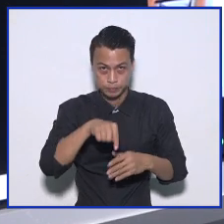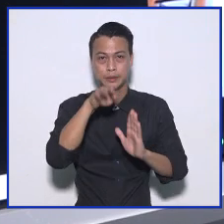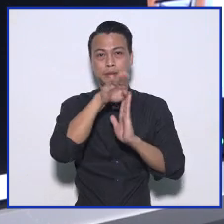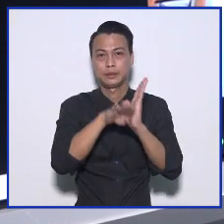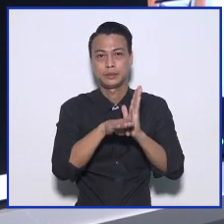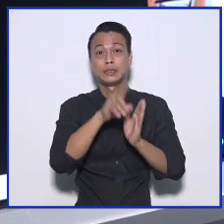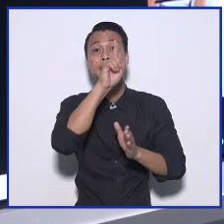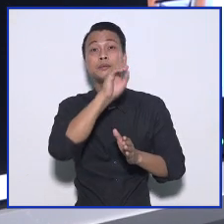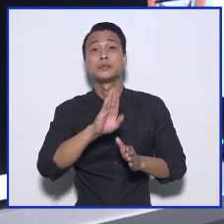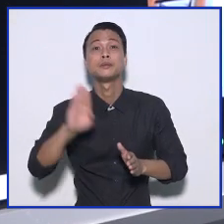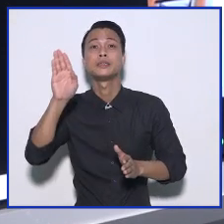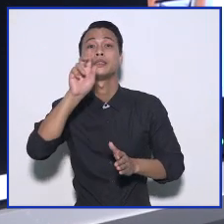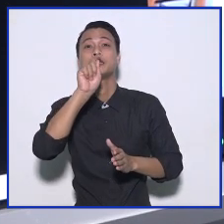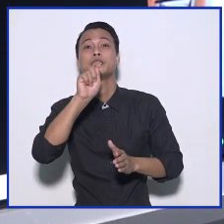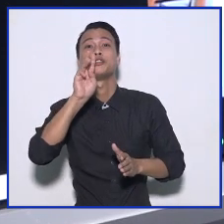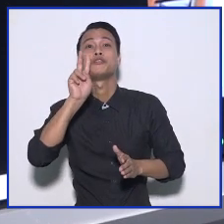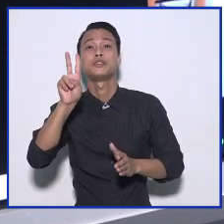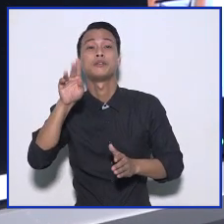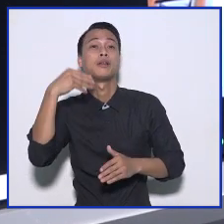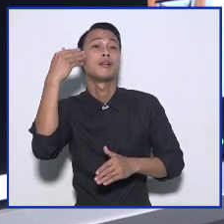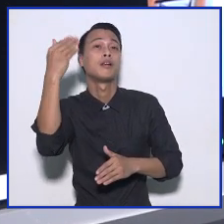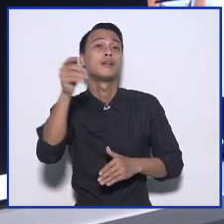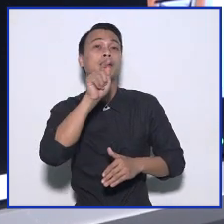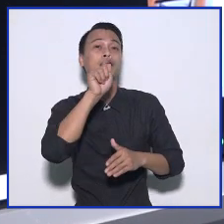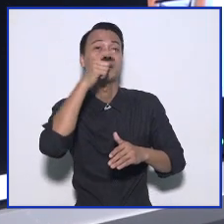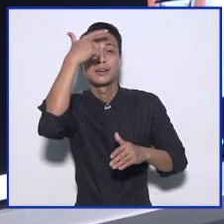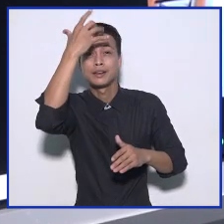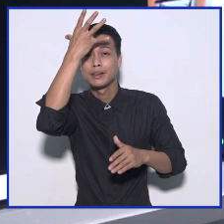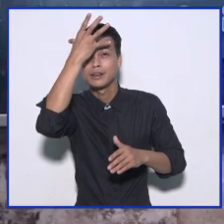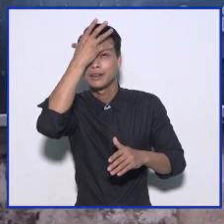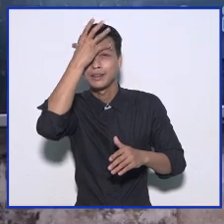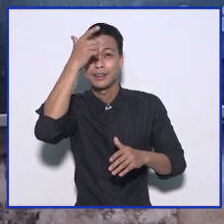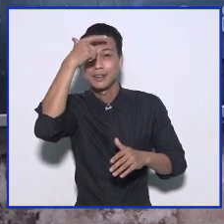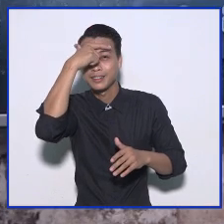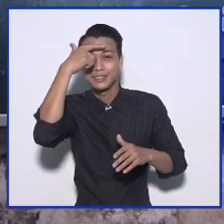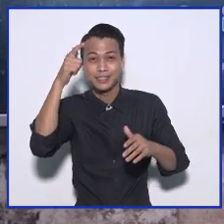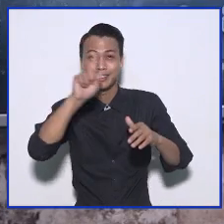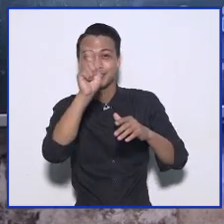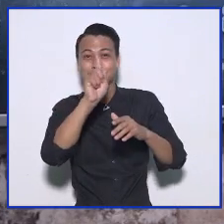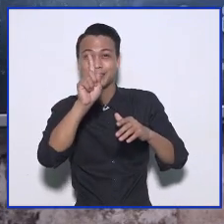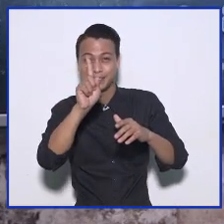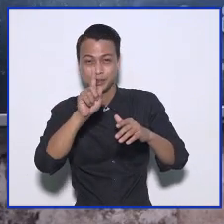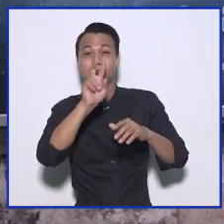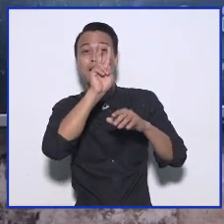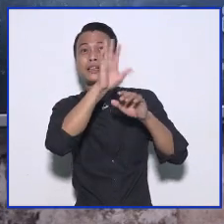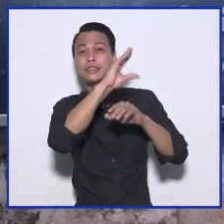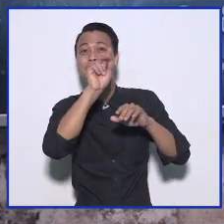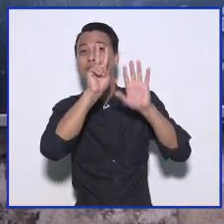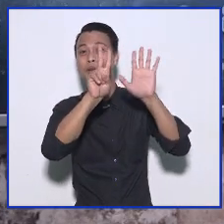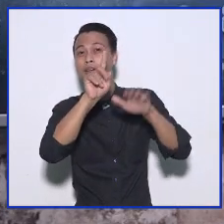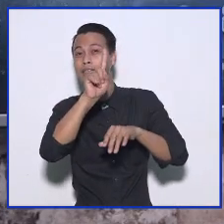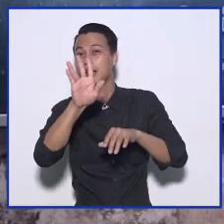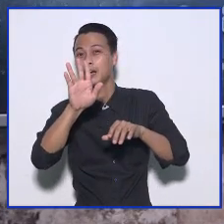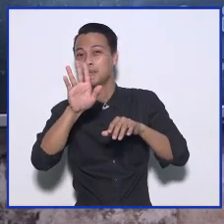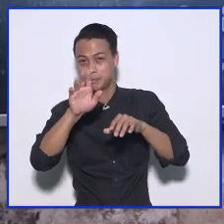မှာဝင်ပြီးတော့မှဆွေးနွေးလို့ရပါတယ်အကြံပေးလို့ရပါတယ်ကျွန်တော်တို့ဒီကိုစာရေးလို့ရပါတယ်ဒီနေ့အစီအစဉ်ကိုတော့ DBB TV